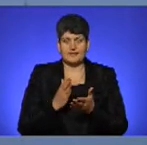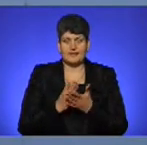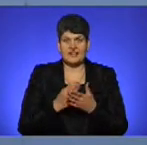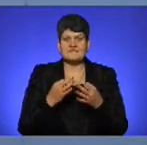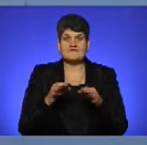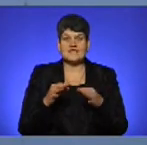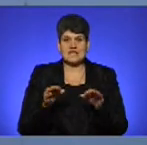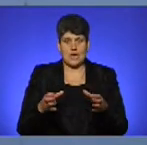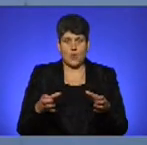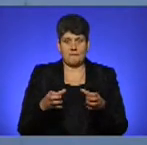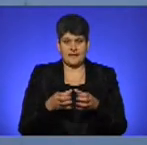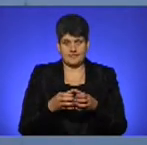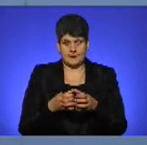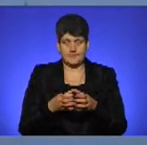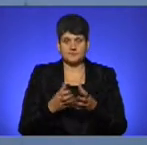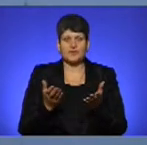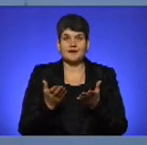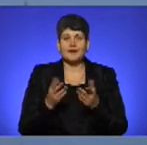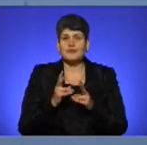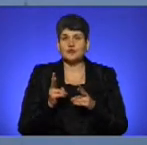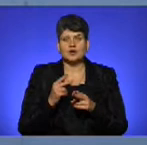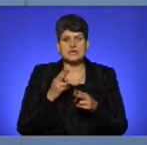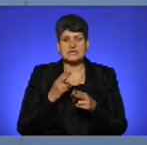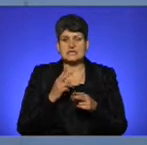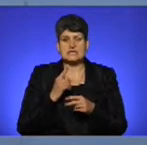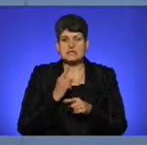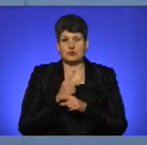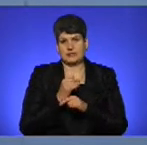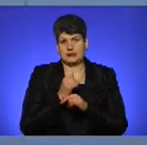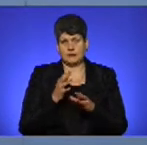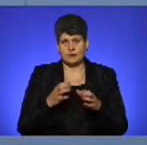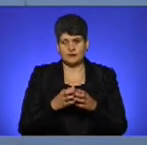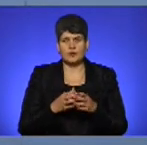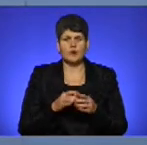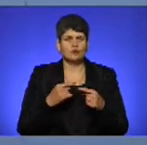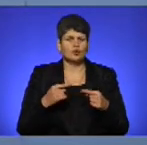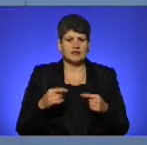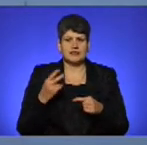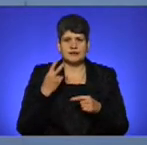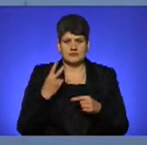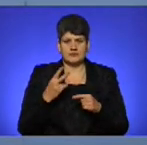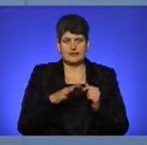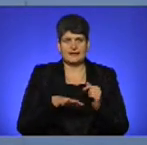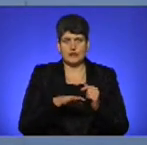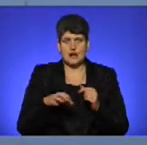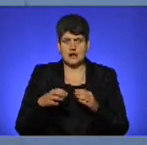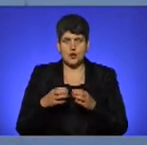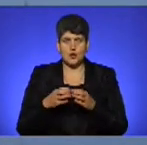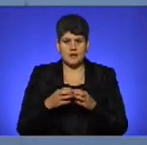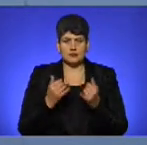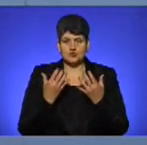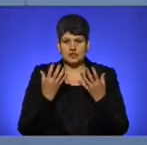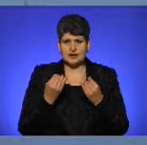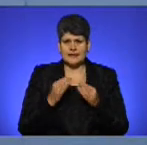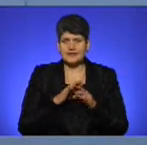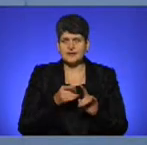вільне об'єднання, яке ніхто не може заборонити громадам. Будь-які два суб'єкти, будь-які дві територіальні громади на сьогоднішній день,